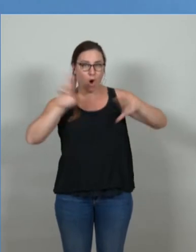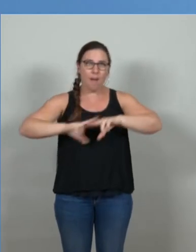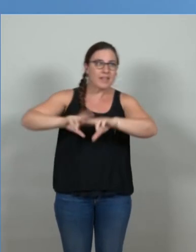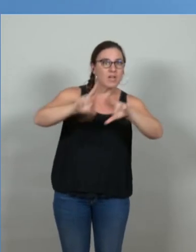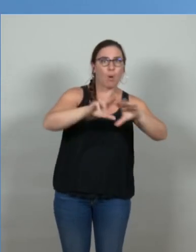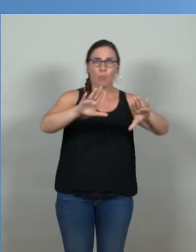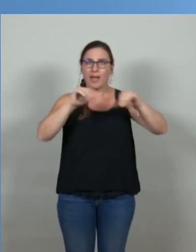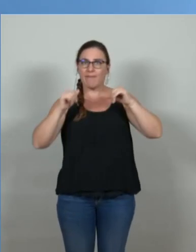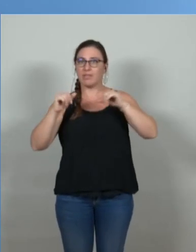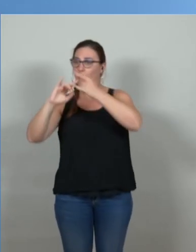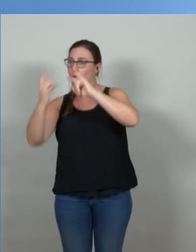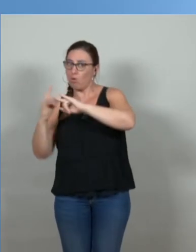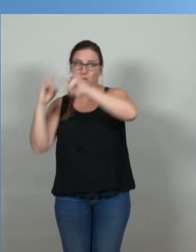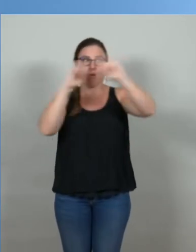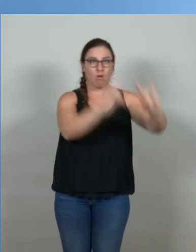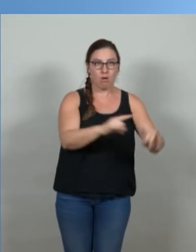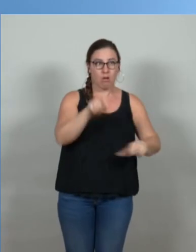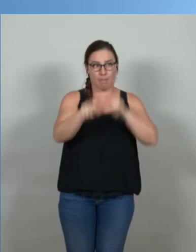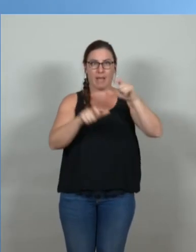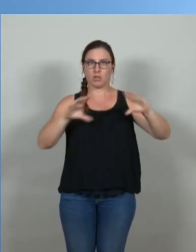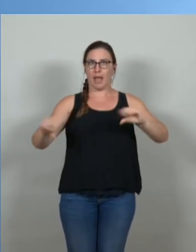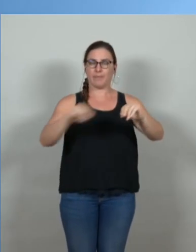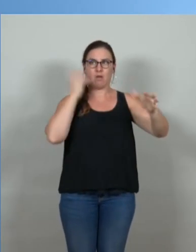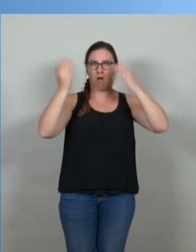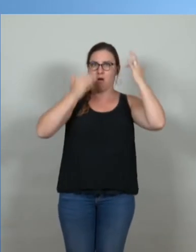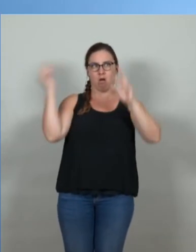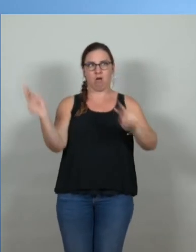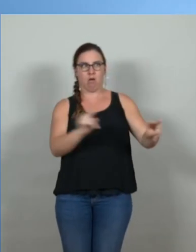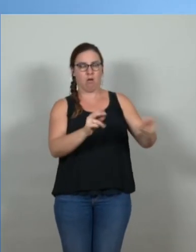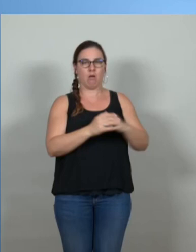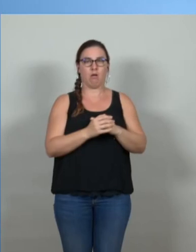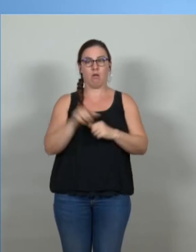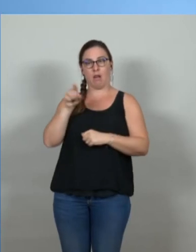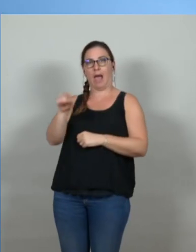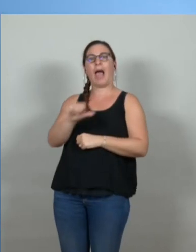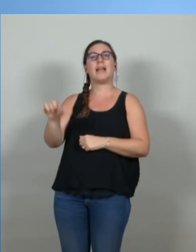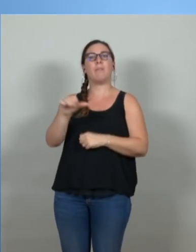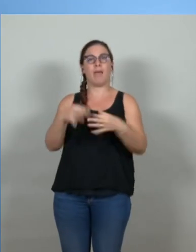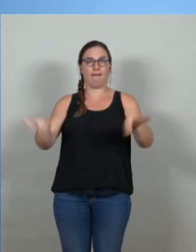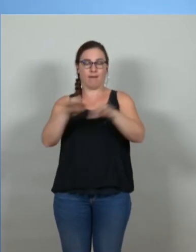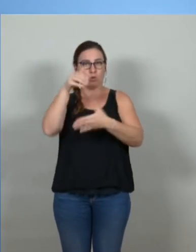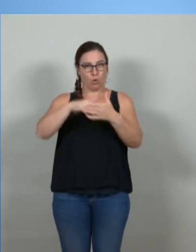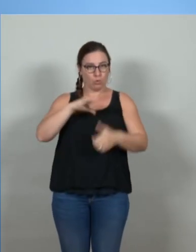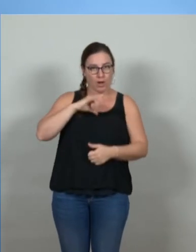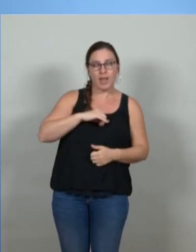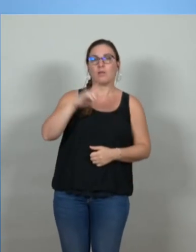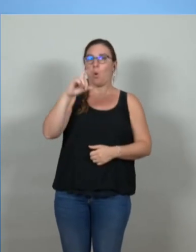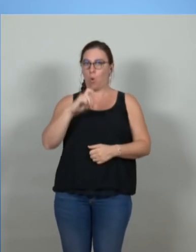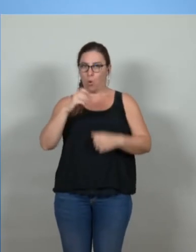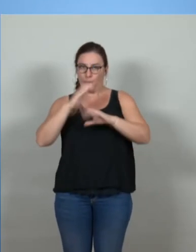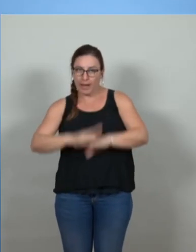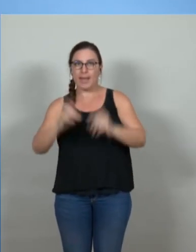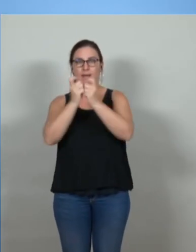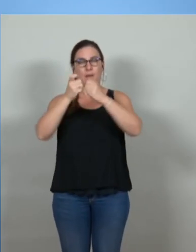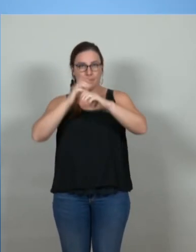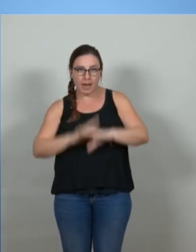empêcher un nouveau campement inquiète les habitants l'air d'accueil de libère sera équipée de sanitaires de l'eau de l'électricité et